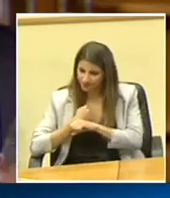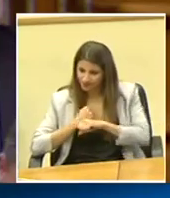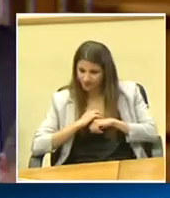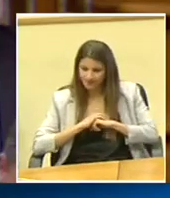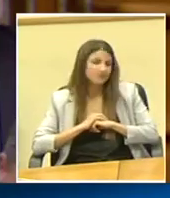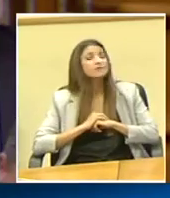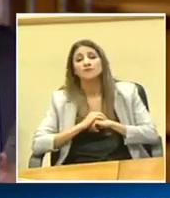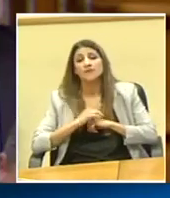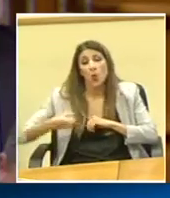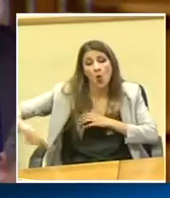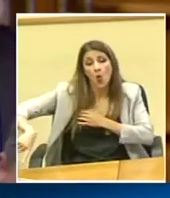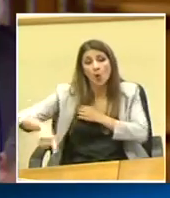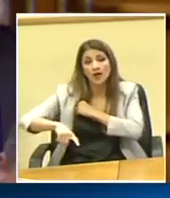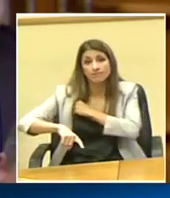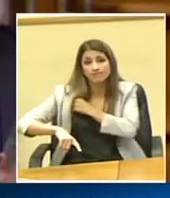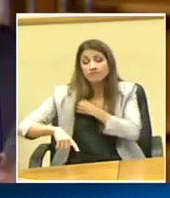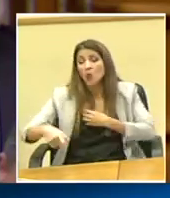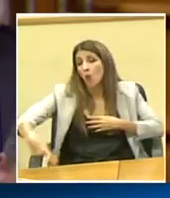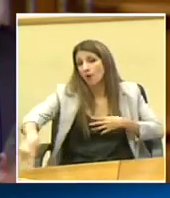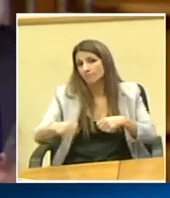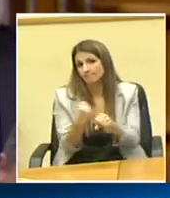και εργάζονται όλες οι πλευρές